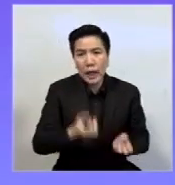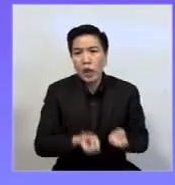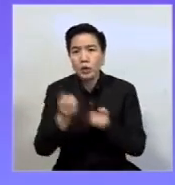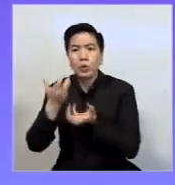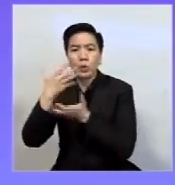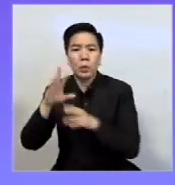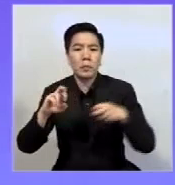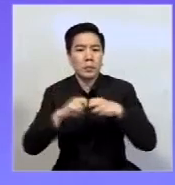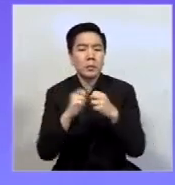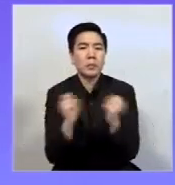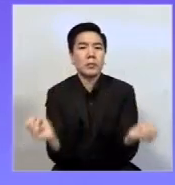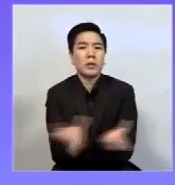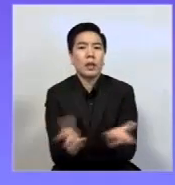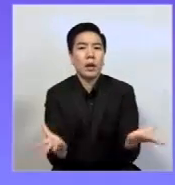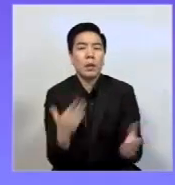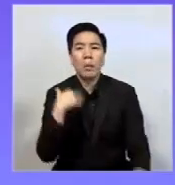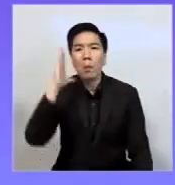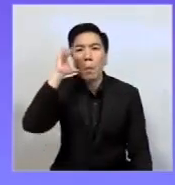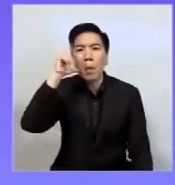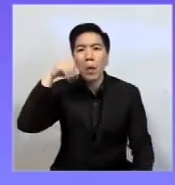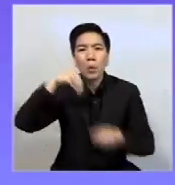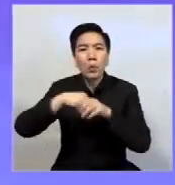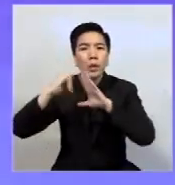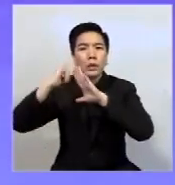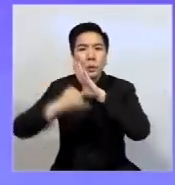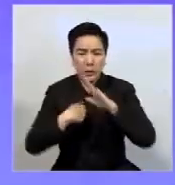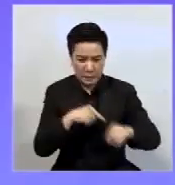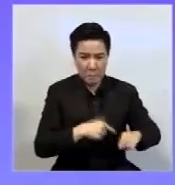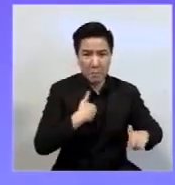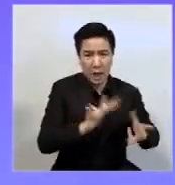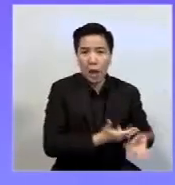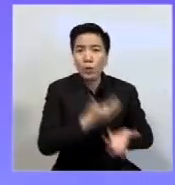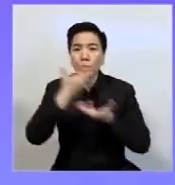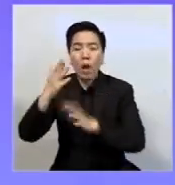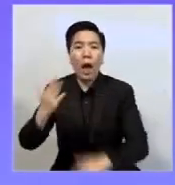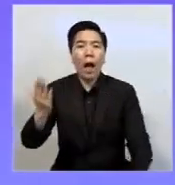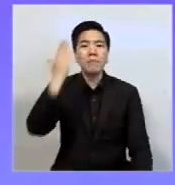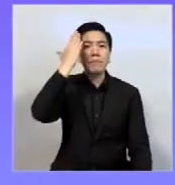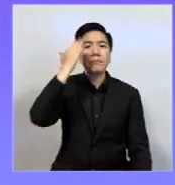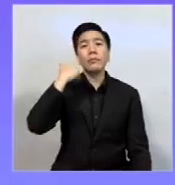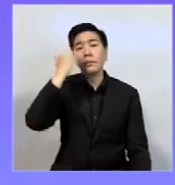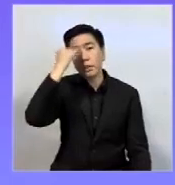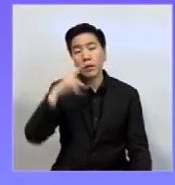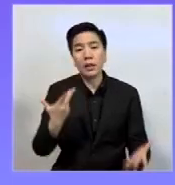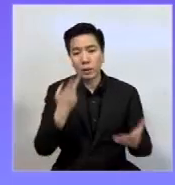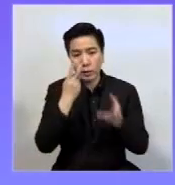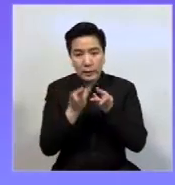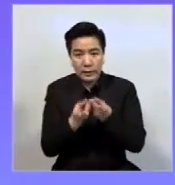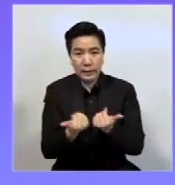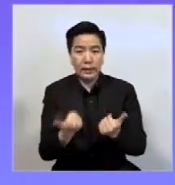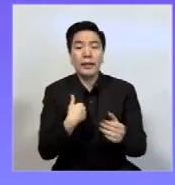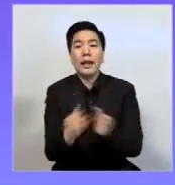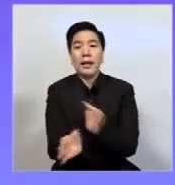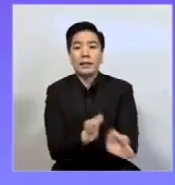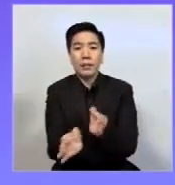ให้เพื่อน บางคนบอกว่าคุณพ่อคุณแม่อยู่ต่างจังหวัดเรามีในมือเราอยากจะส่งให้ทำไมถึงห้ามส่ง ค่ะ ข้อที่จริงเป็นยังไงฮะ วันนี้ออกมา